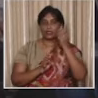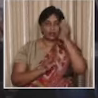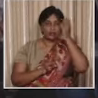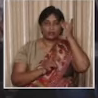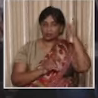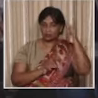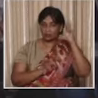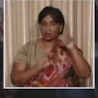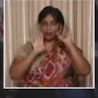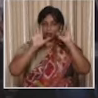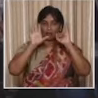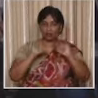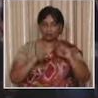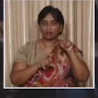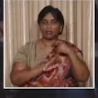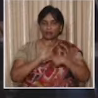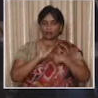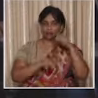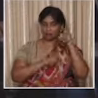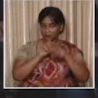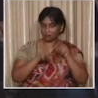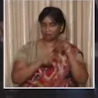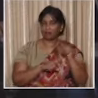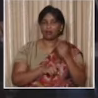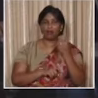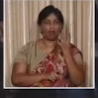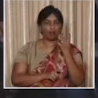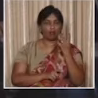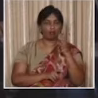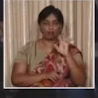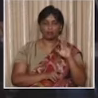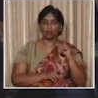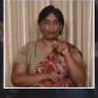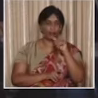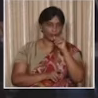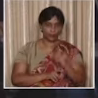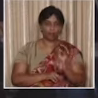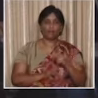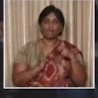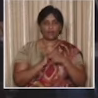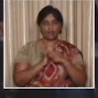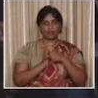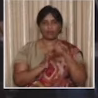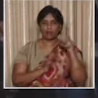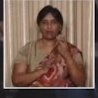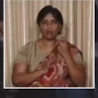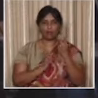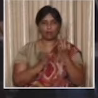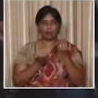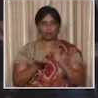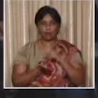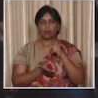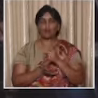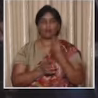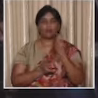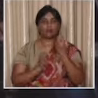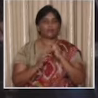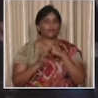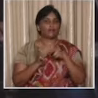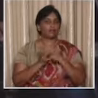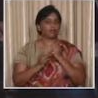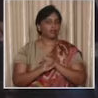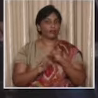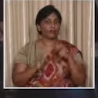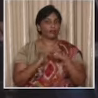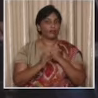ඉන්න 6000ක් විතර ශ්‍රී ලාංකිකයන්ගේ 4000ක් විතර ඇතරම ගත්තොත් වීසා තියෙනවා තව 2000ක් විතර ඉන්නවා වීසා නැතුව. හැබැයි